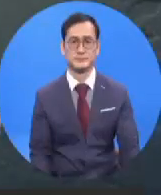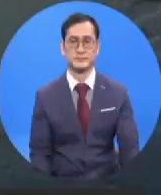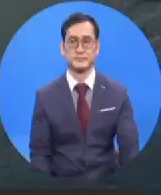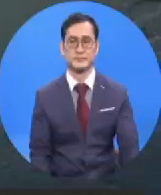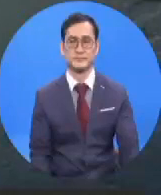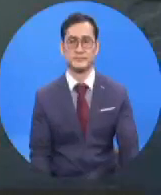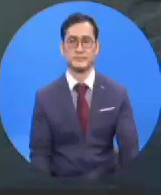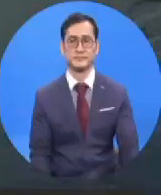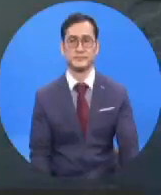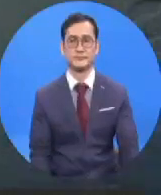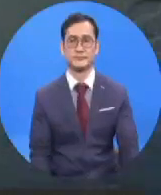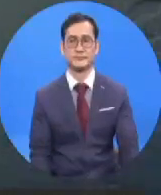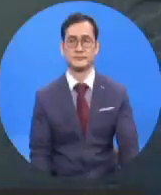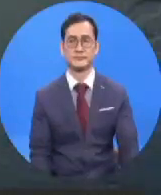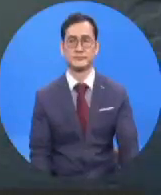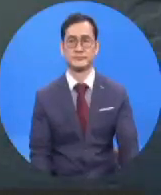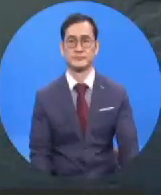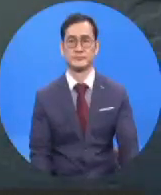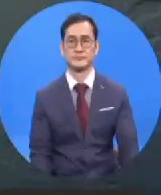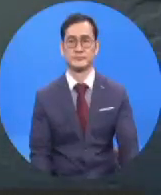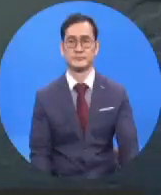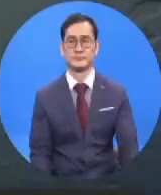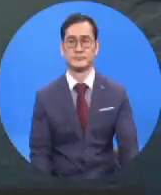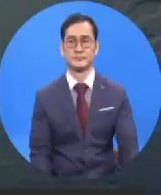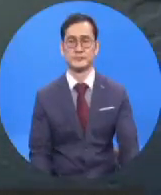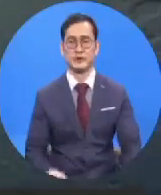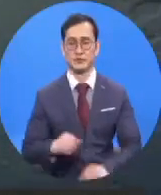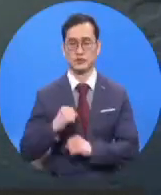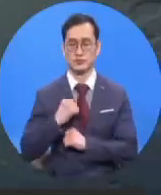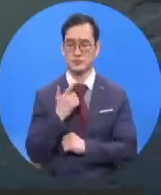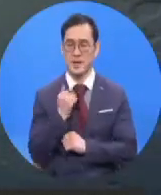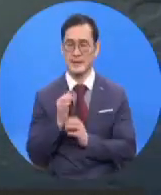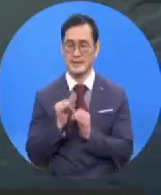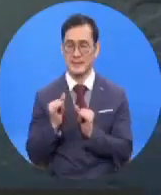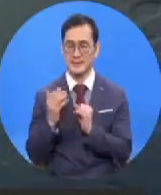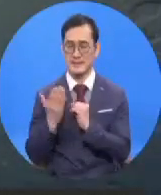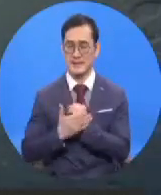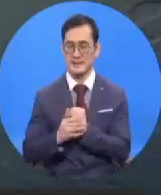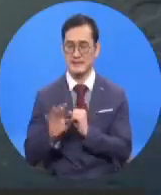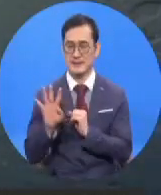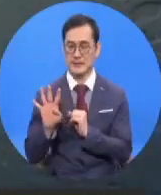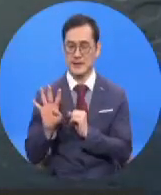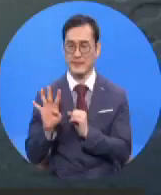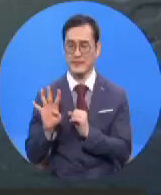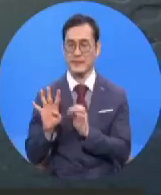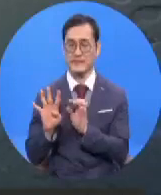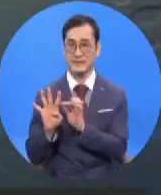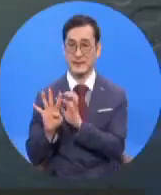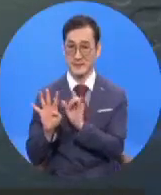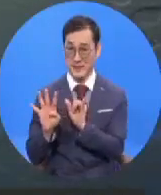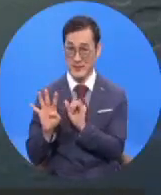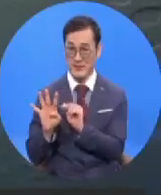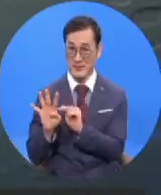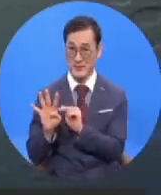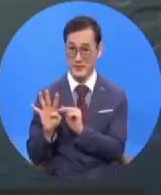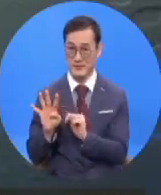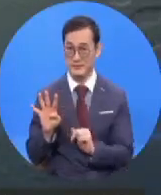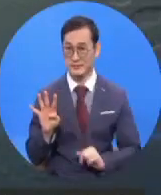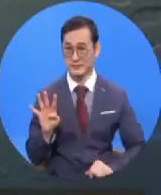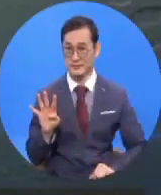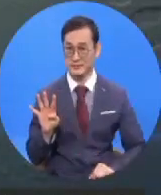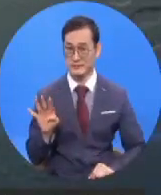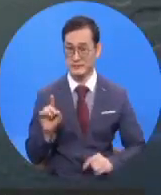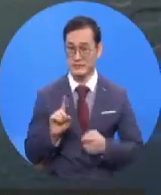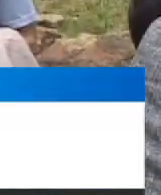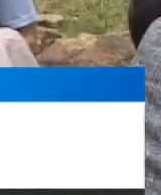자, 그런데 이 군필 원팀 포스터 속에 등장하는 4명 가운데 한 명인 이낙연 전 대표는 이에 대한 반응이 좀